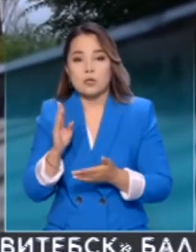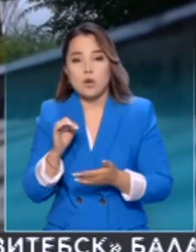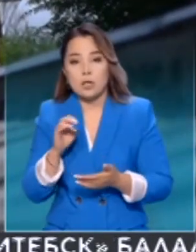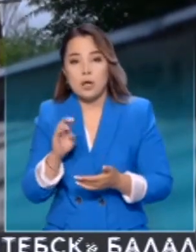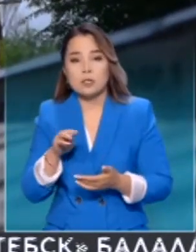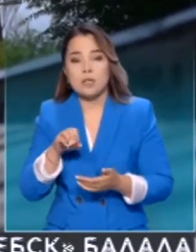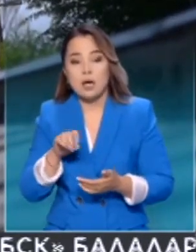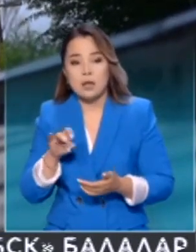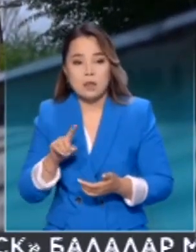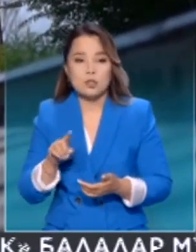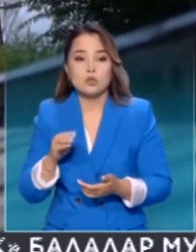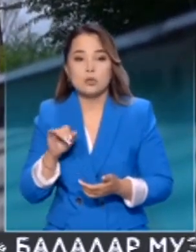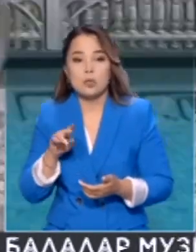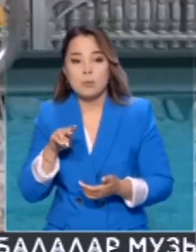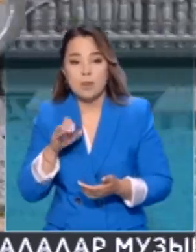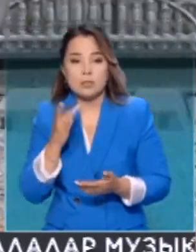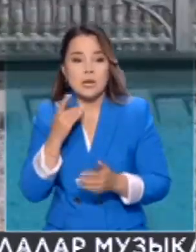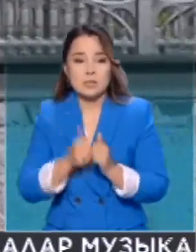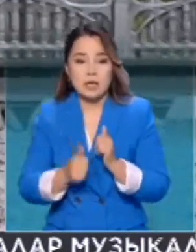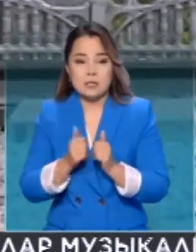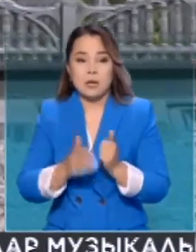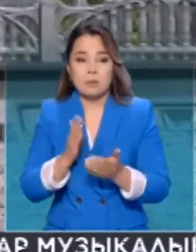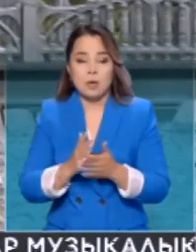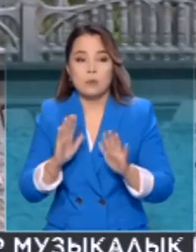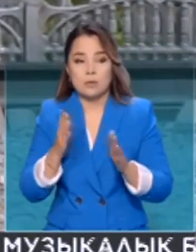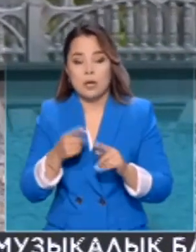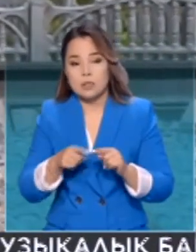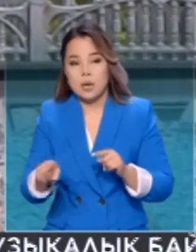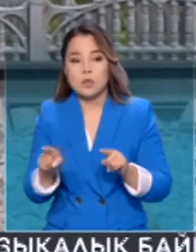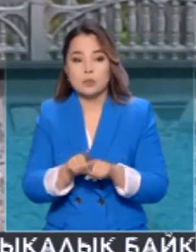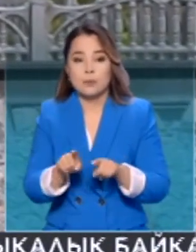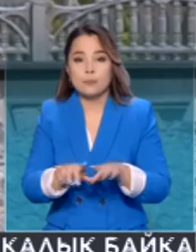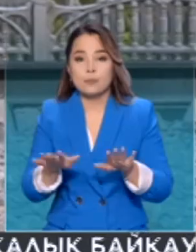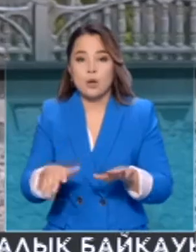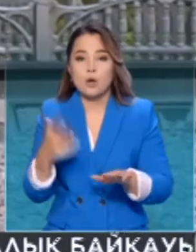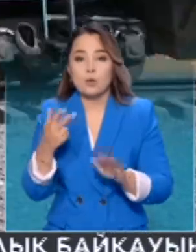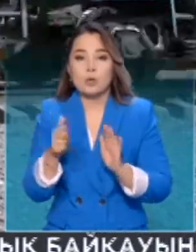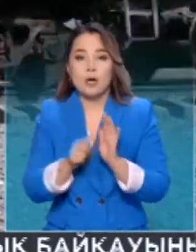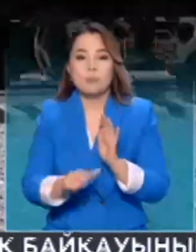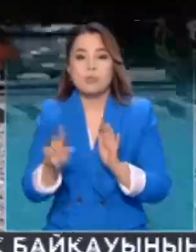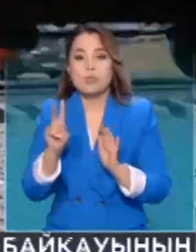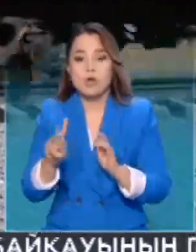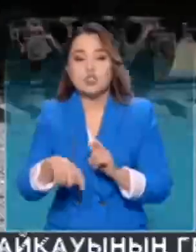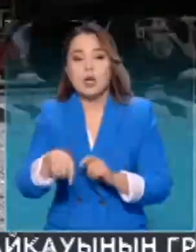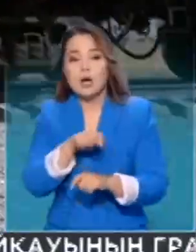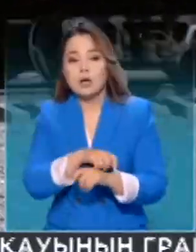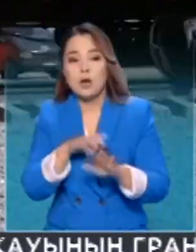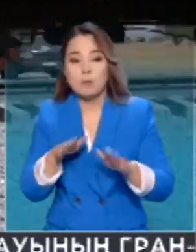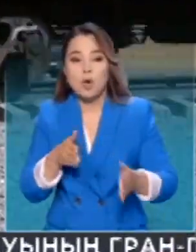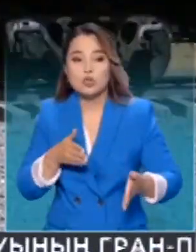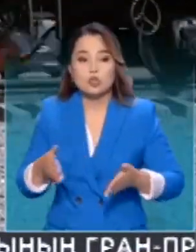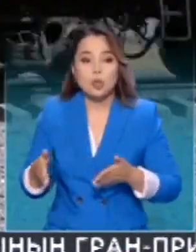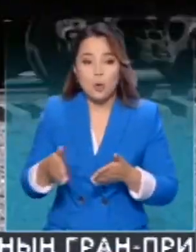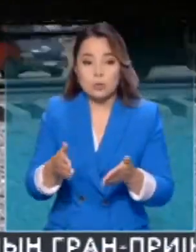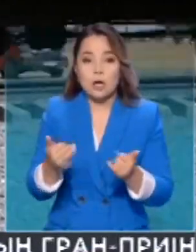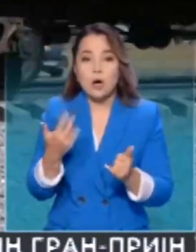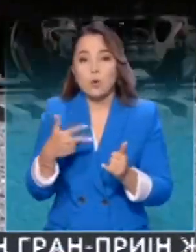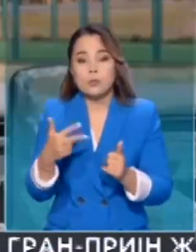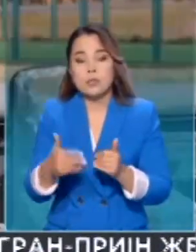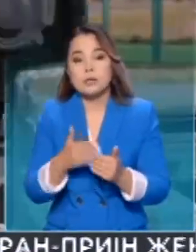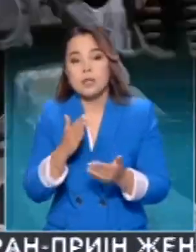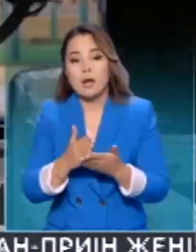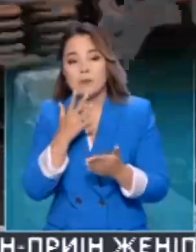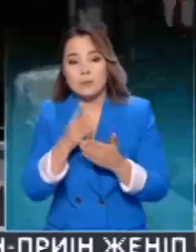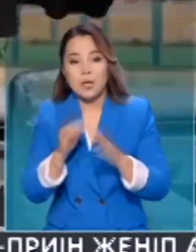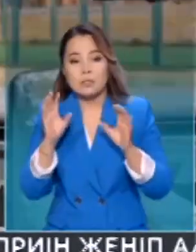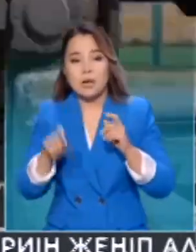Түлкібас стансалары арасында жиі болады. Бүгінде осы аралықты қамтитын ұзындығы 362 шақырым шойын жолда 30-дан астам